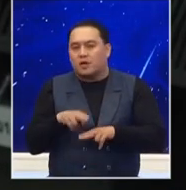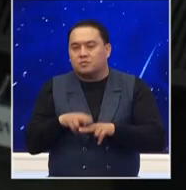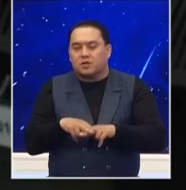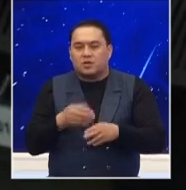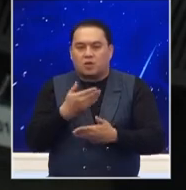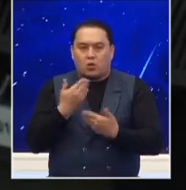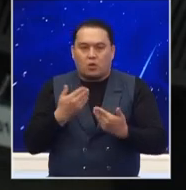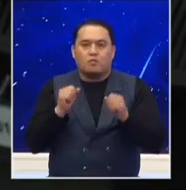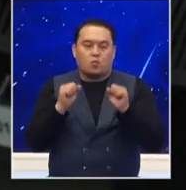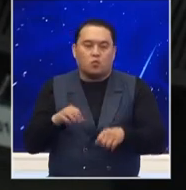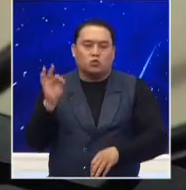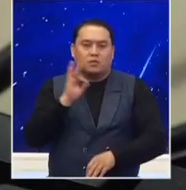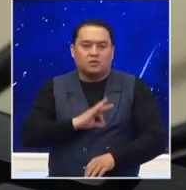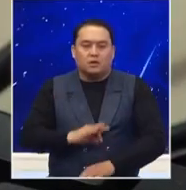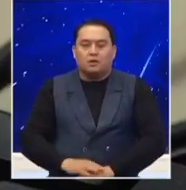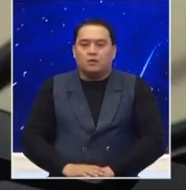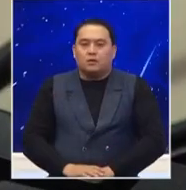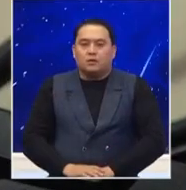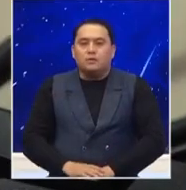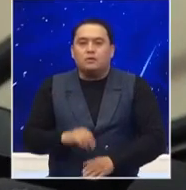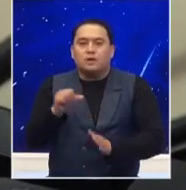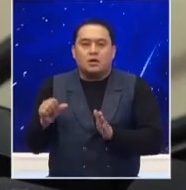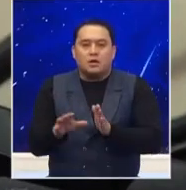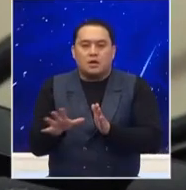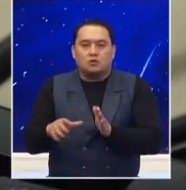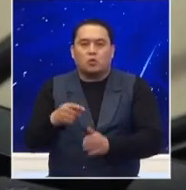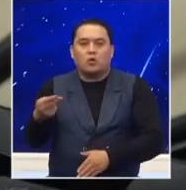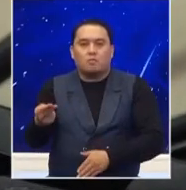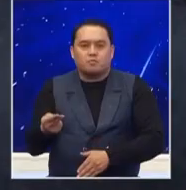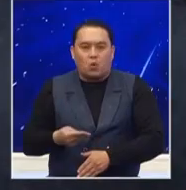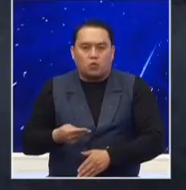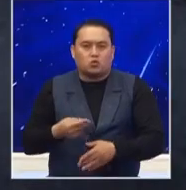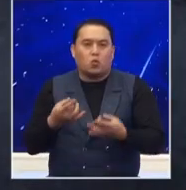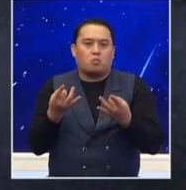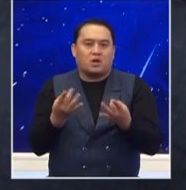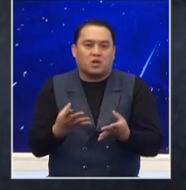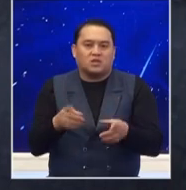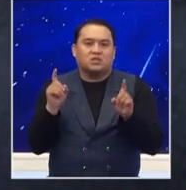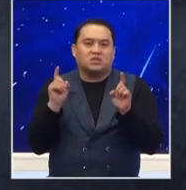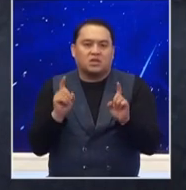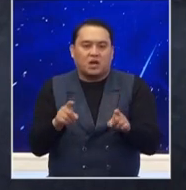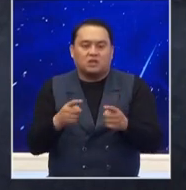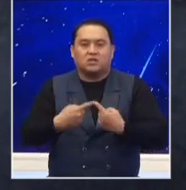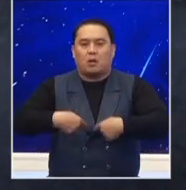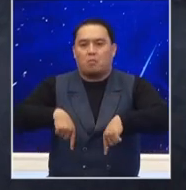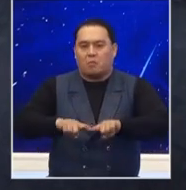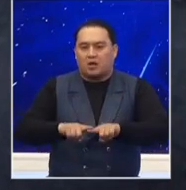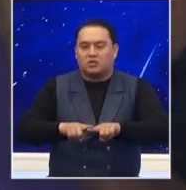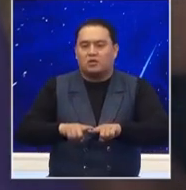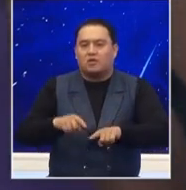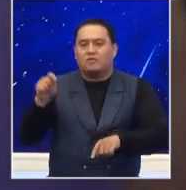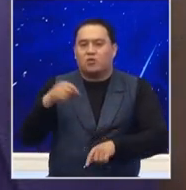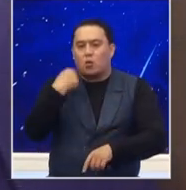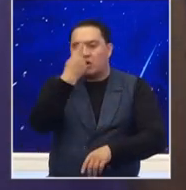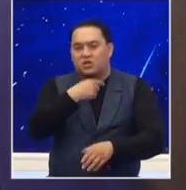есть паспорт, вы этим сможете пойти. Наличие электронной цифровой подписи значительно упрощает регистрацию в мобильной базе граждан. После входа в